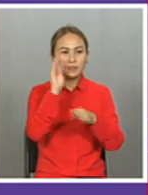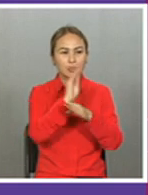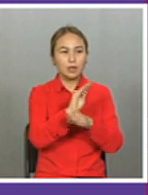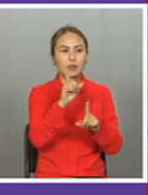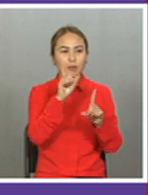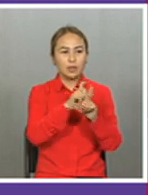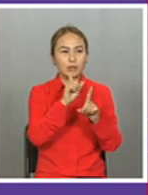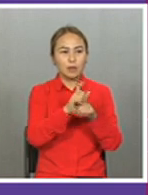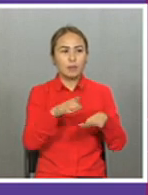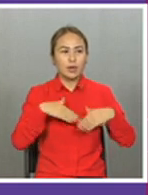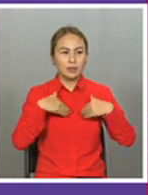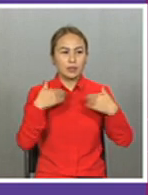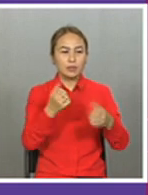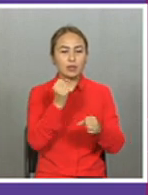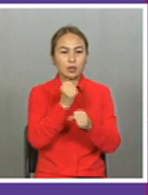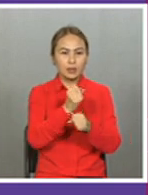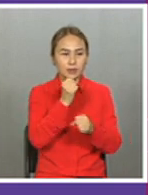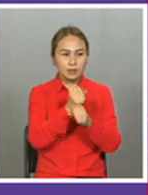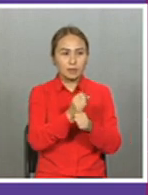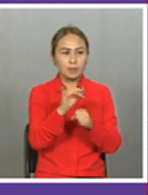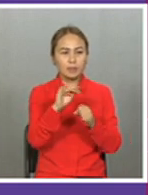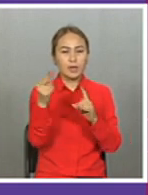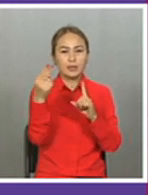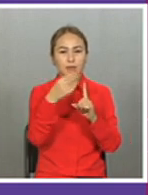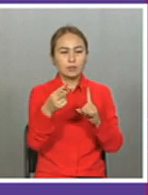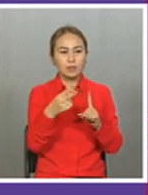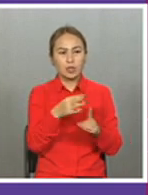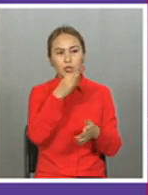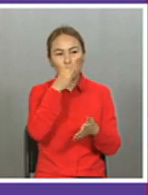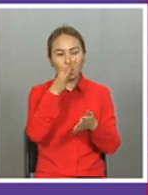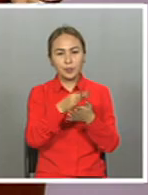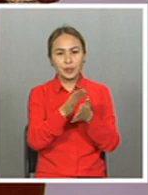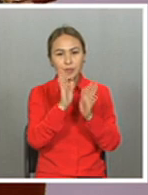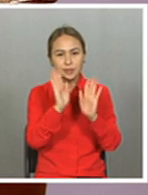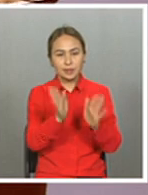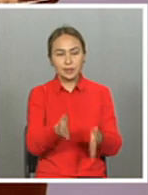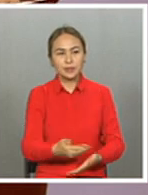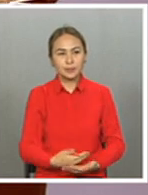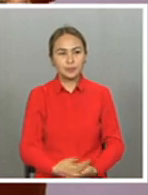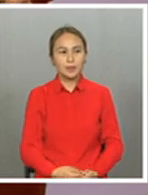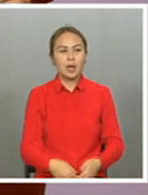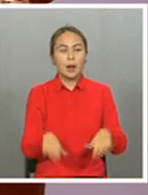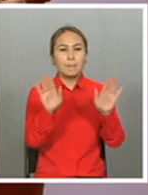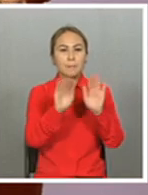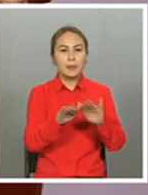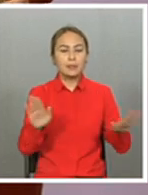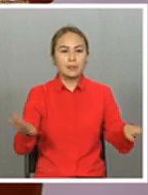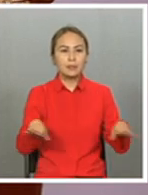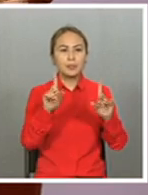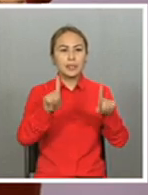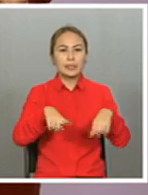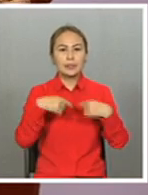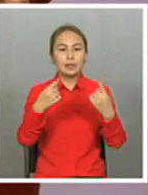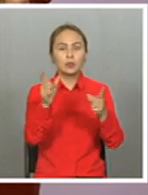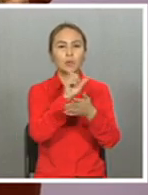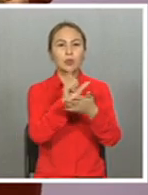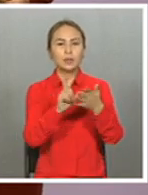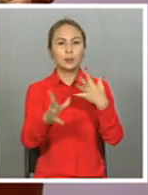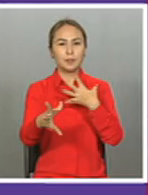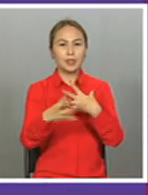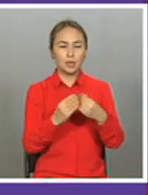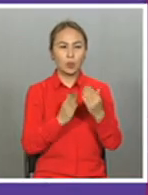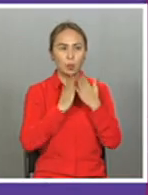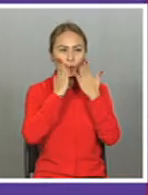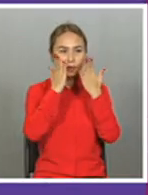бағытталған сұрақтар құрастырасыңдар және жауап бересіңдер. Балалар, берілген өлеңді бірге